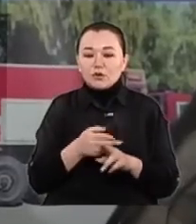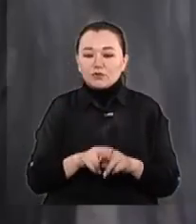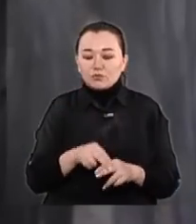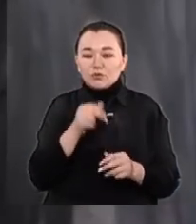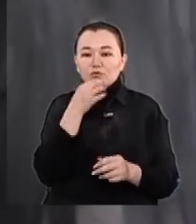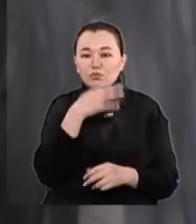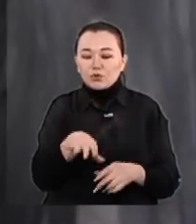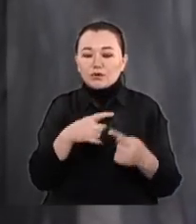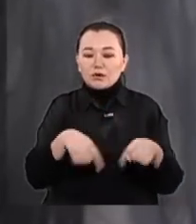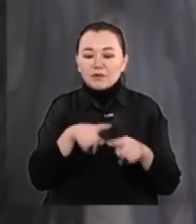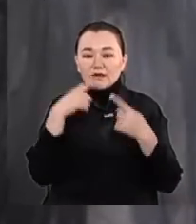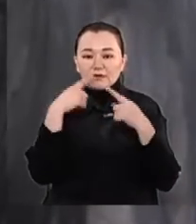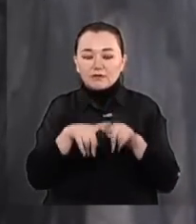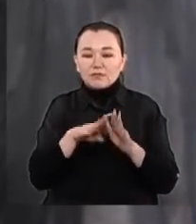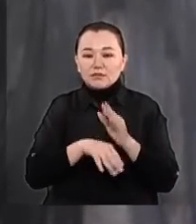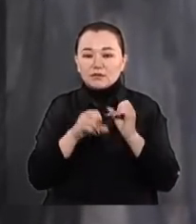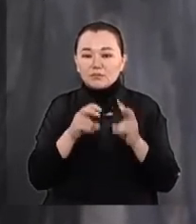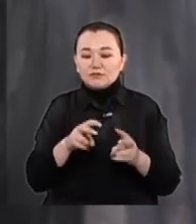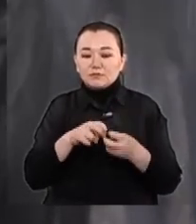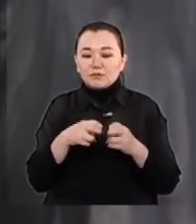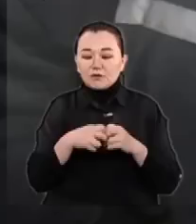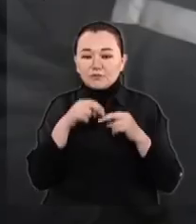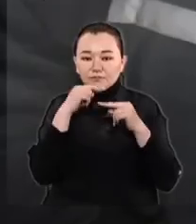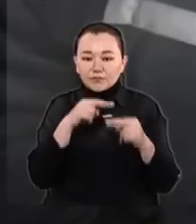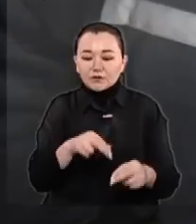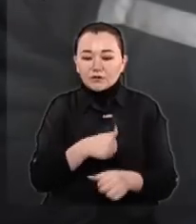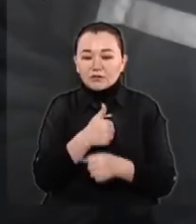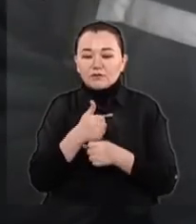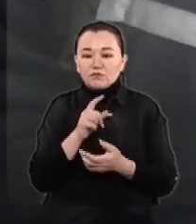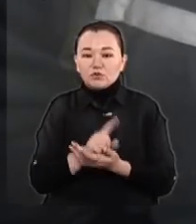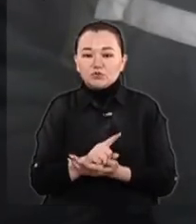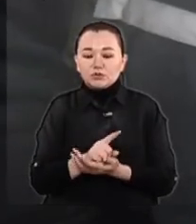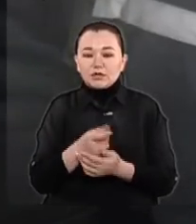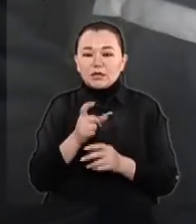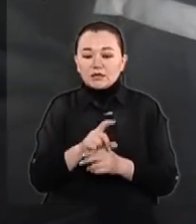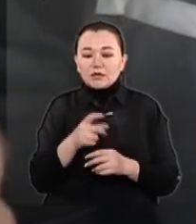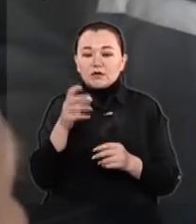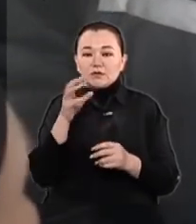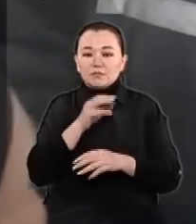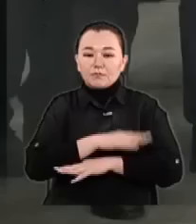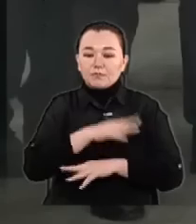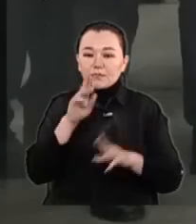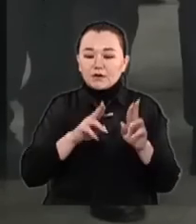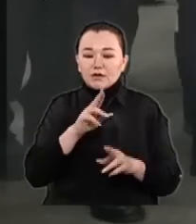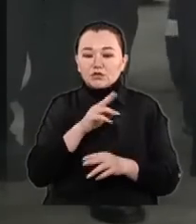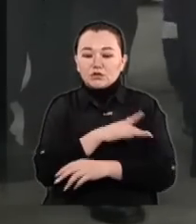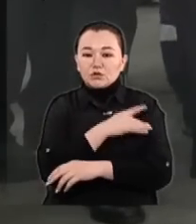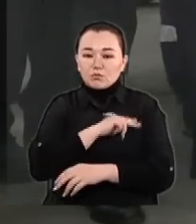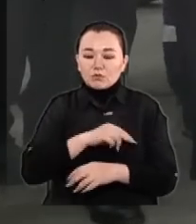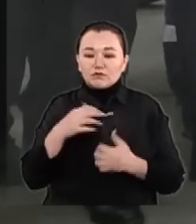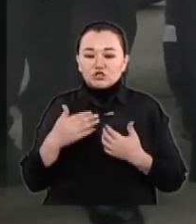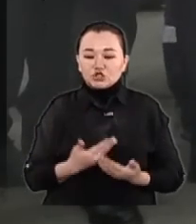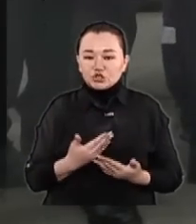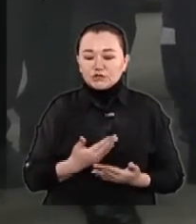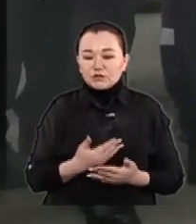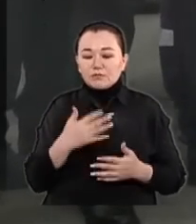келген компания техникалық қауіпсіздік мәселесіне баса назар аударуға тиіс. Бұл жұмыс тәртіп қызметкерлердің өмірі үшін алаңдамай